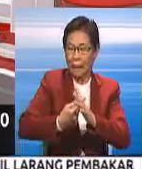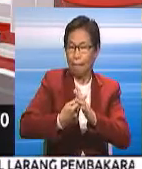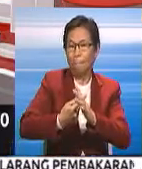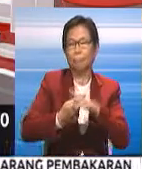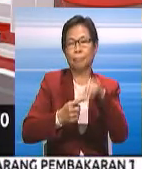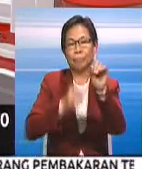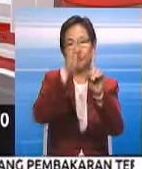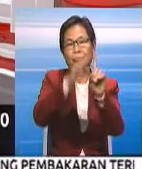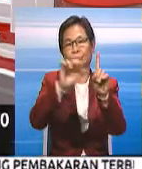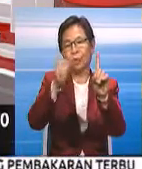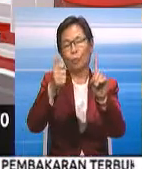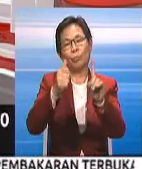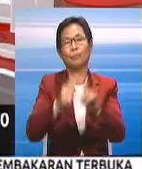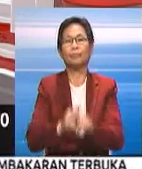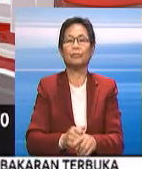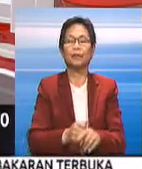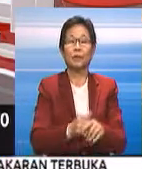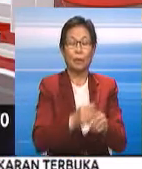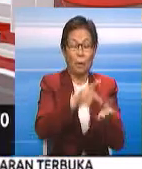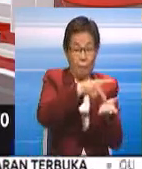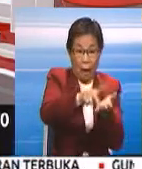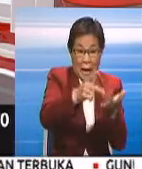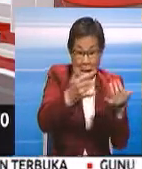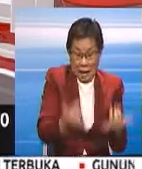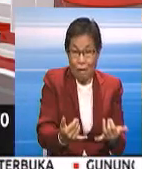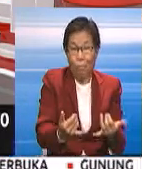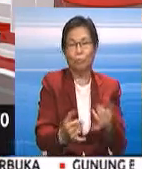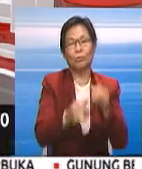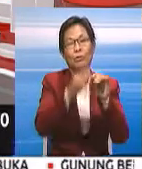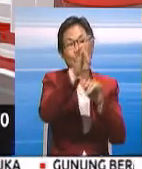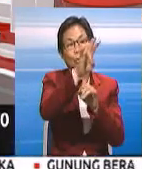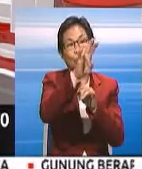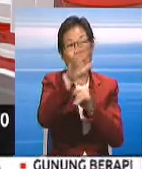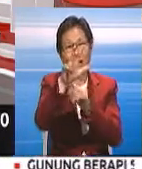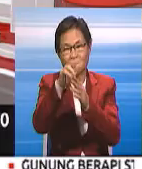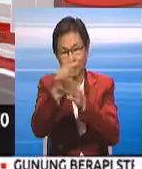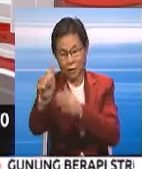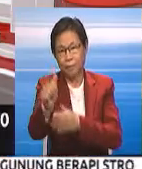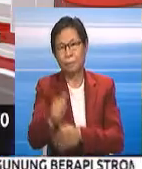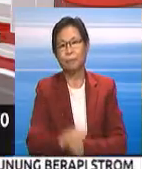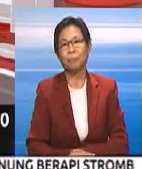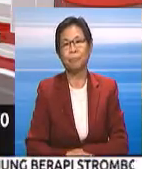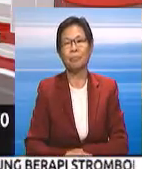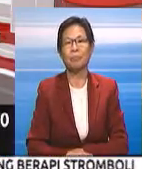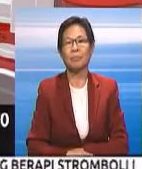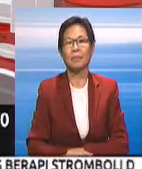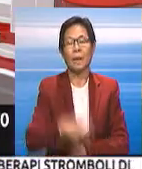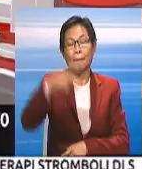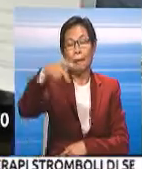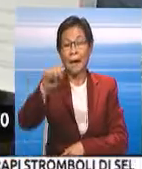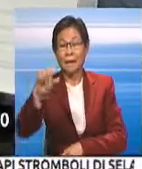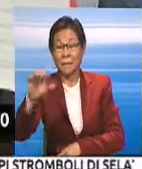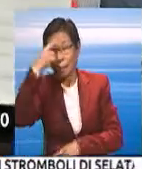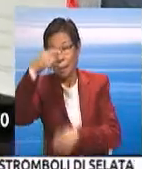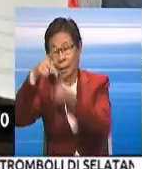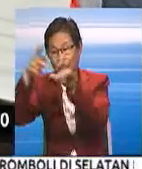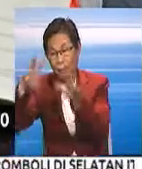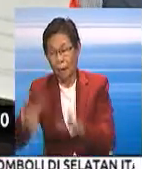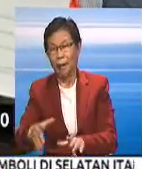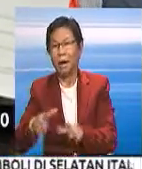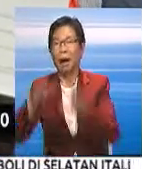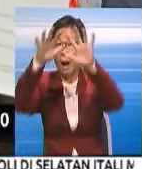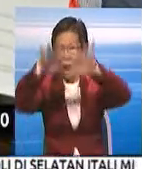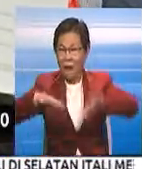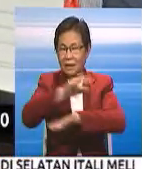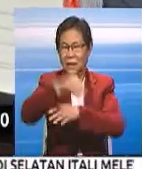1 Oktober ini. Kadar sedia ada yang dikenakan ialah RM73. Manakala kadar PSC bagi penumpang sektor ASEAN